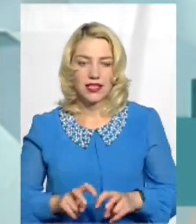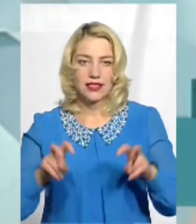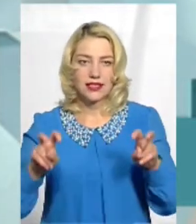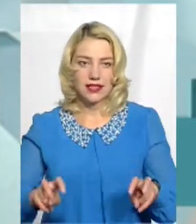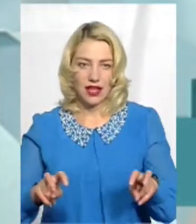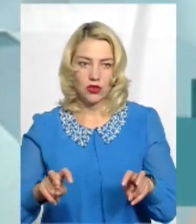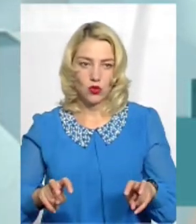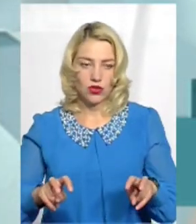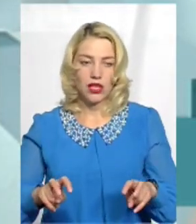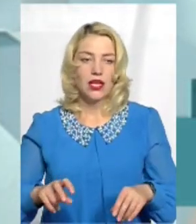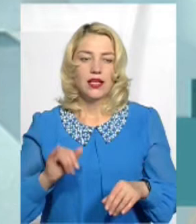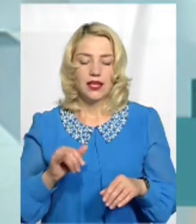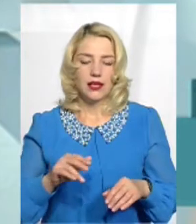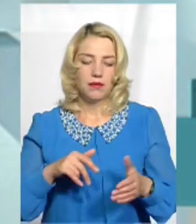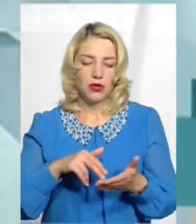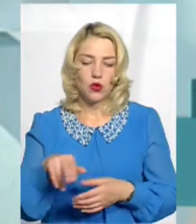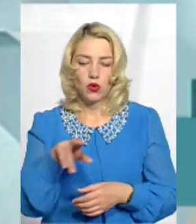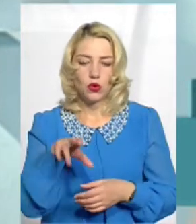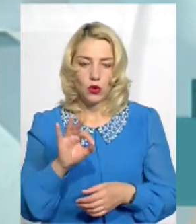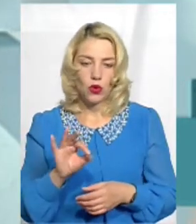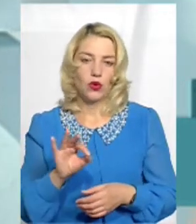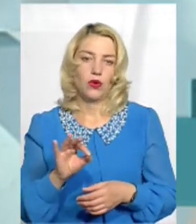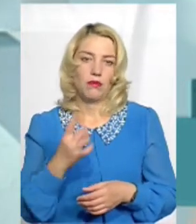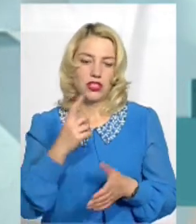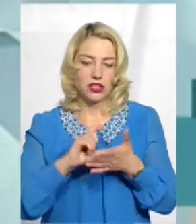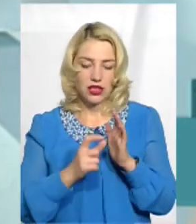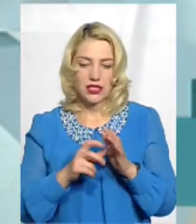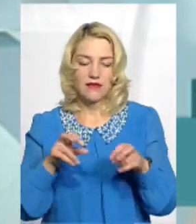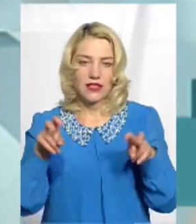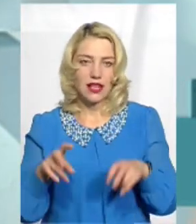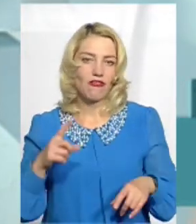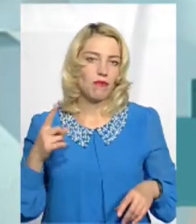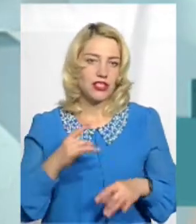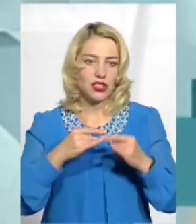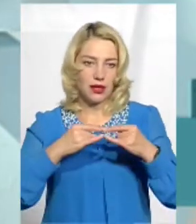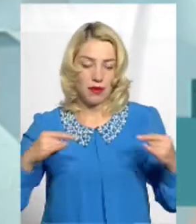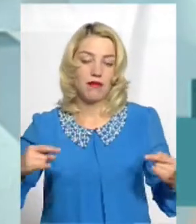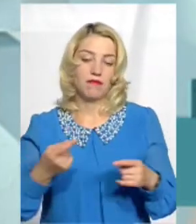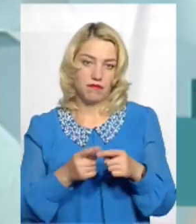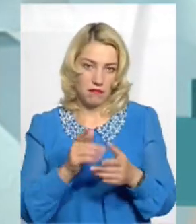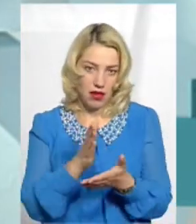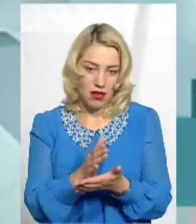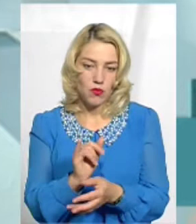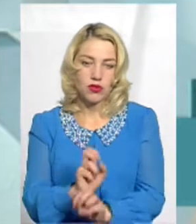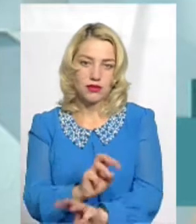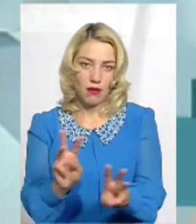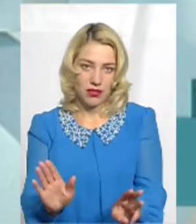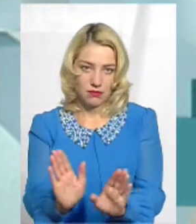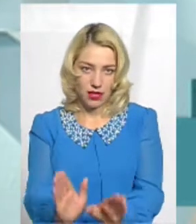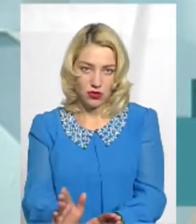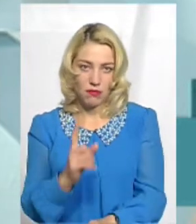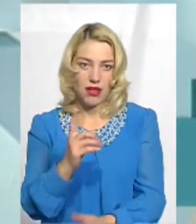сядуть, прийдуть до перших класів і вперше сядуть за парти. Ми їх маємо і ми їх забезпечимо партами на 1